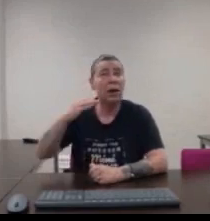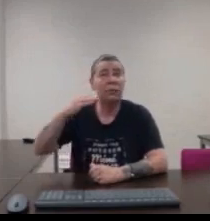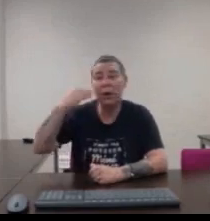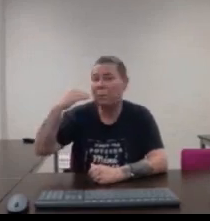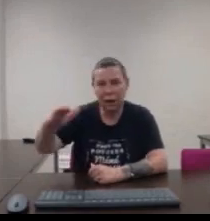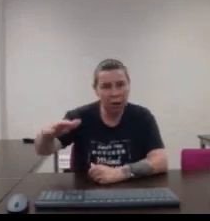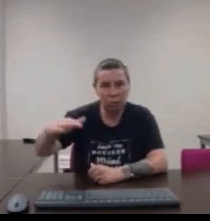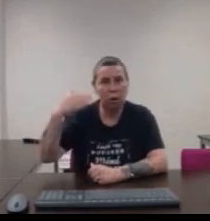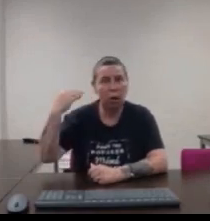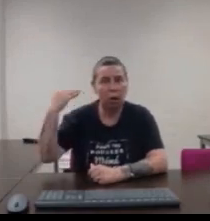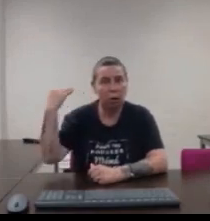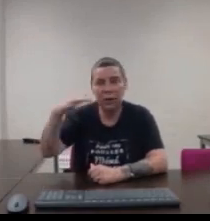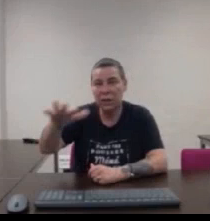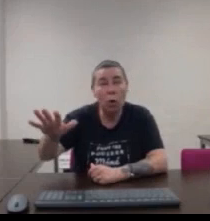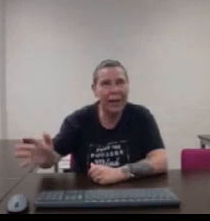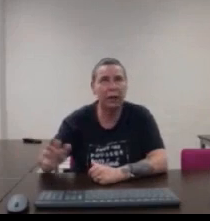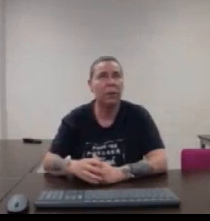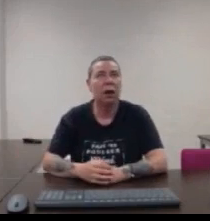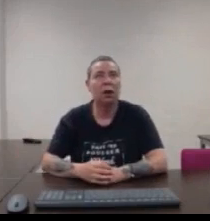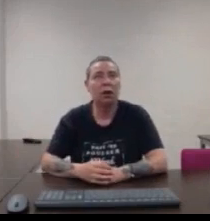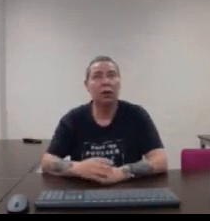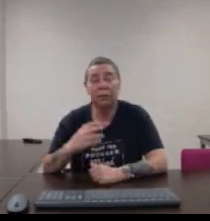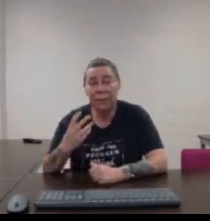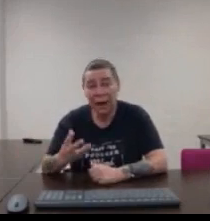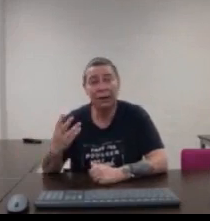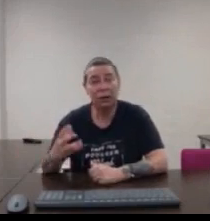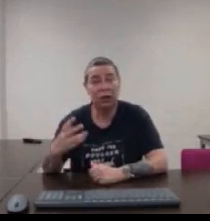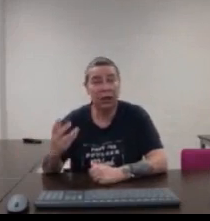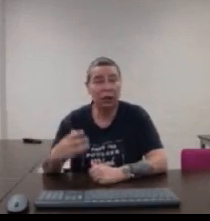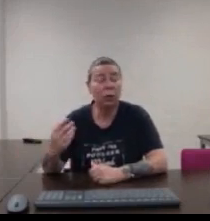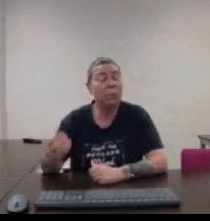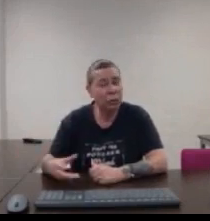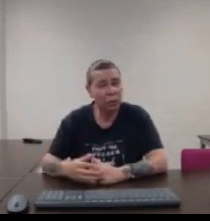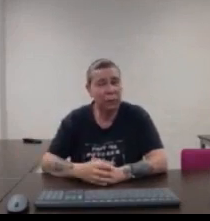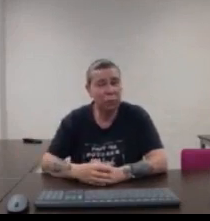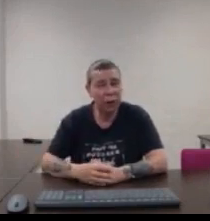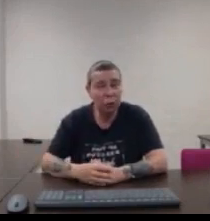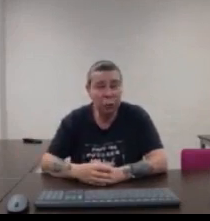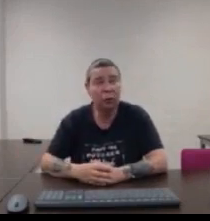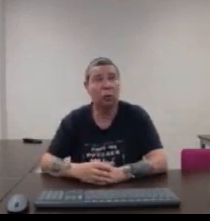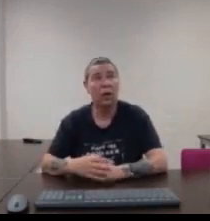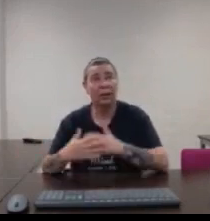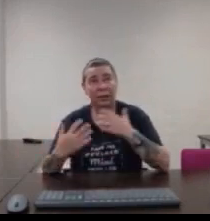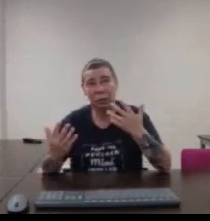gros la voix parlée, on va dire moyenne, va être générateur de perturbations pour la concentration. C'est ce qui